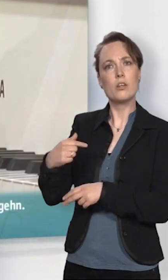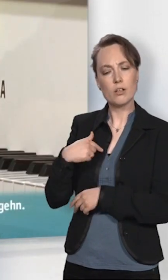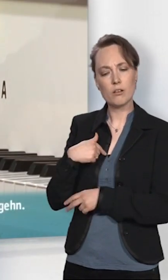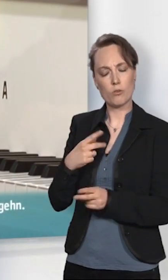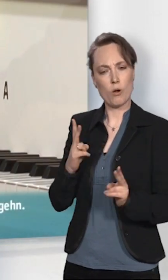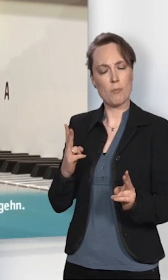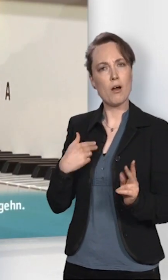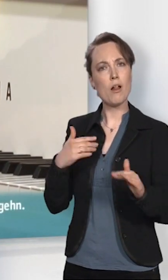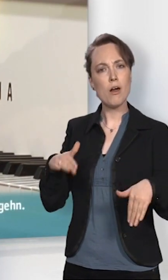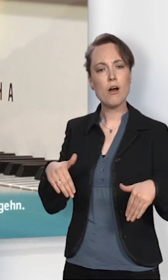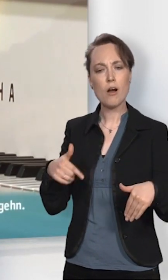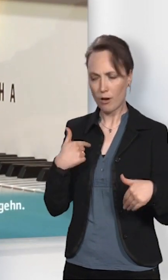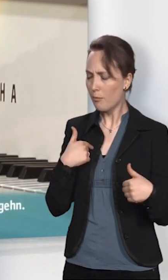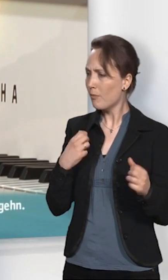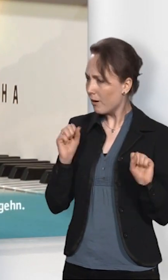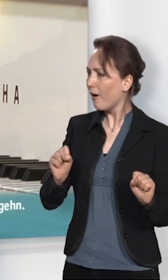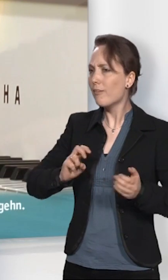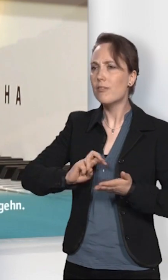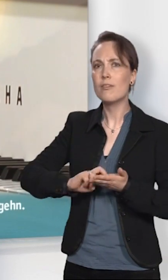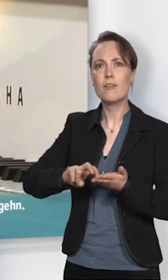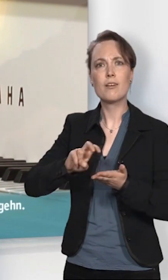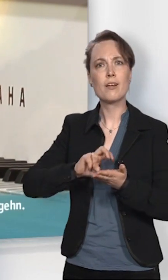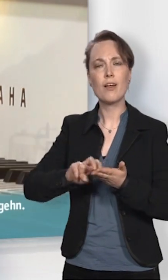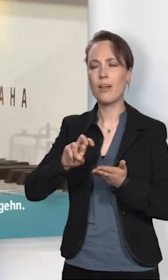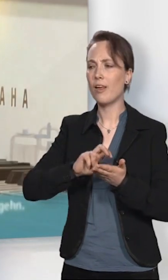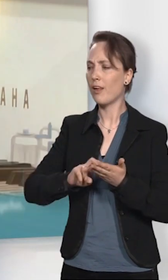eigentlich lahm und kann doch